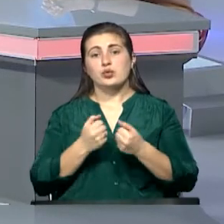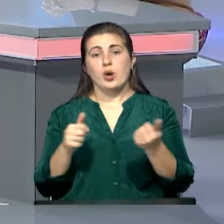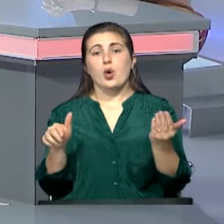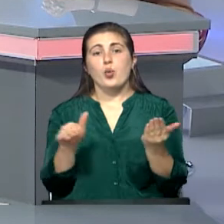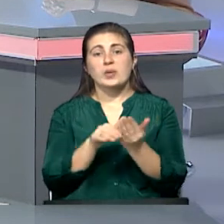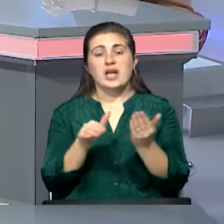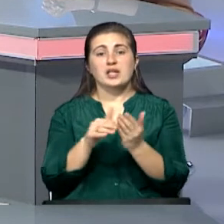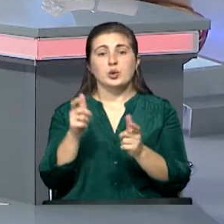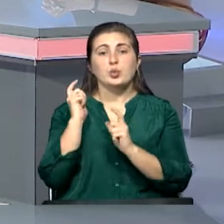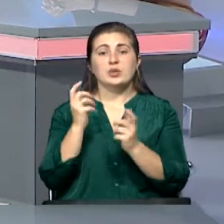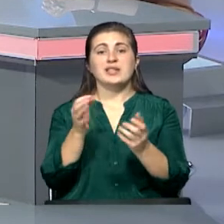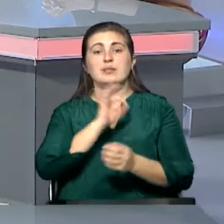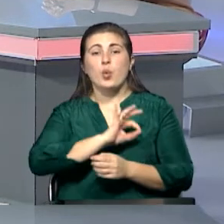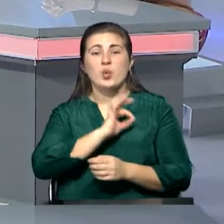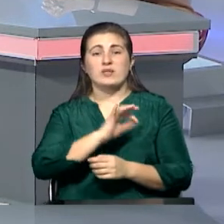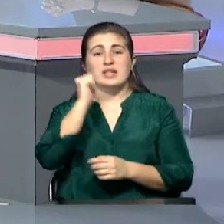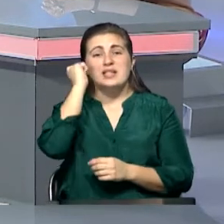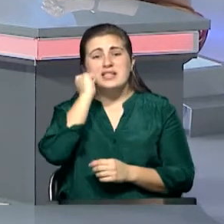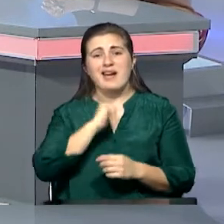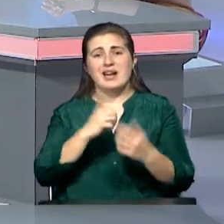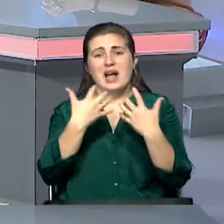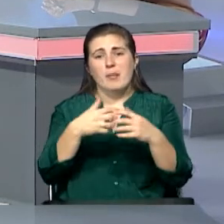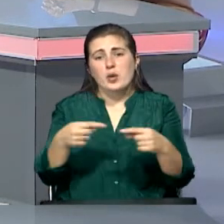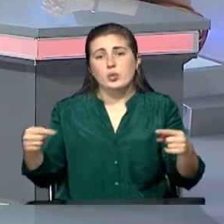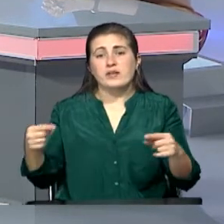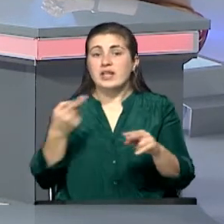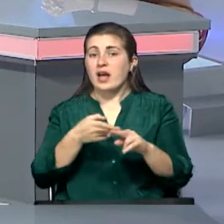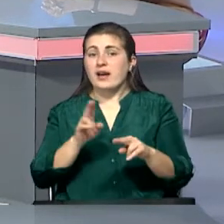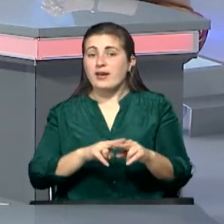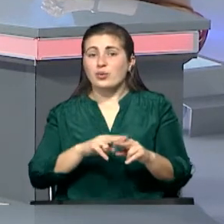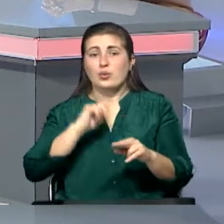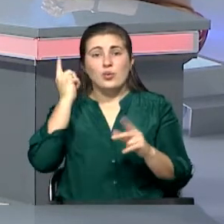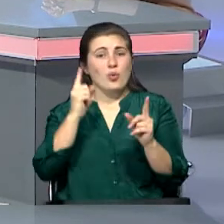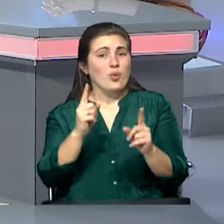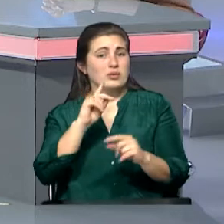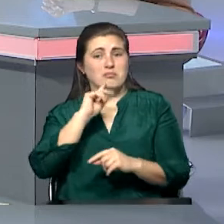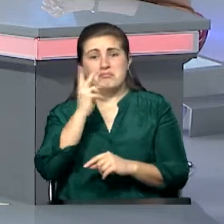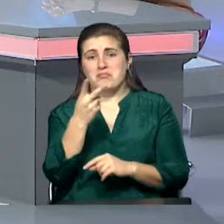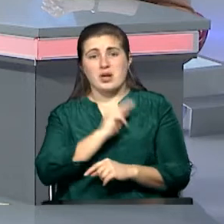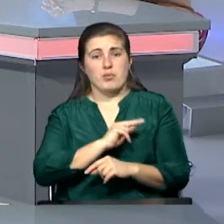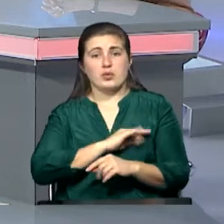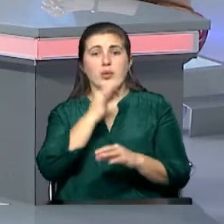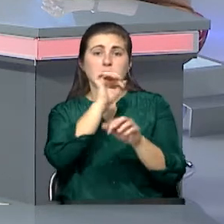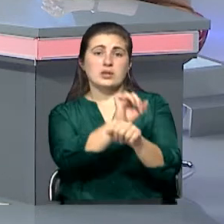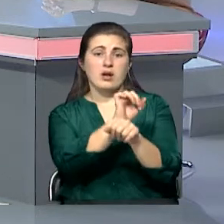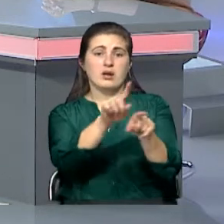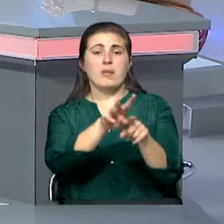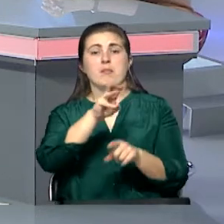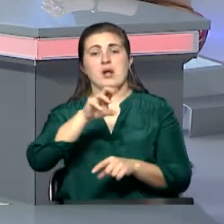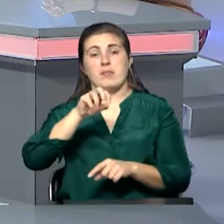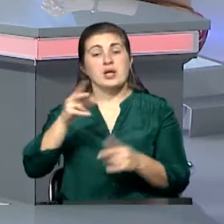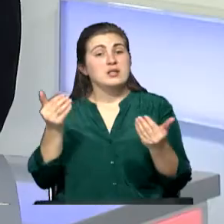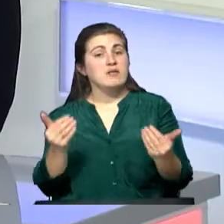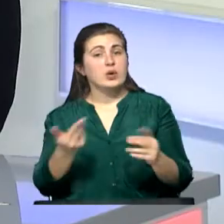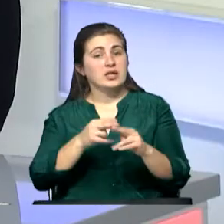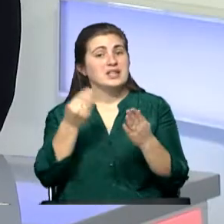гуманитарный груз, использованы старые оборудования, которое год максимум работало, и потом это стояло как мебель. Сегодня